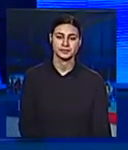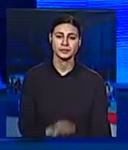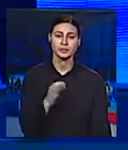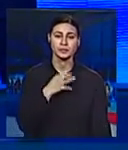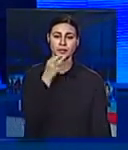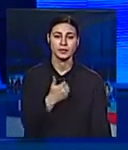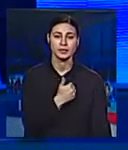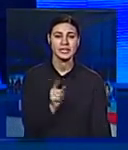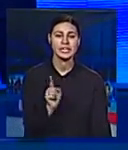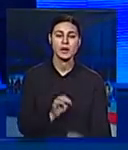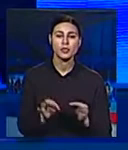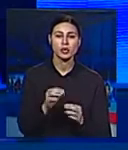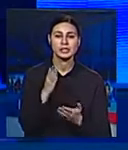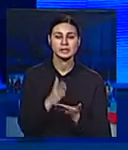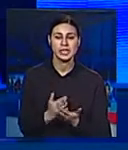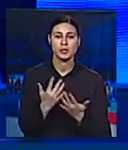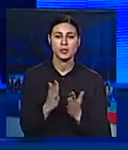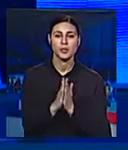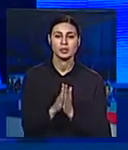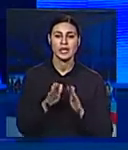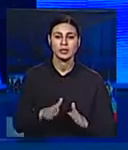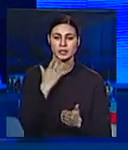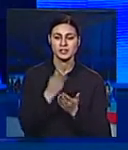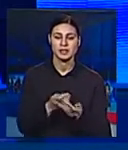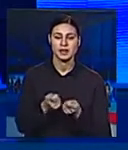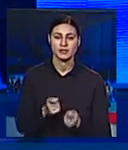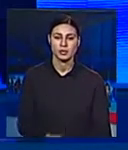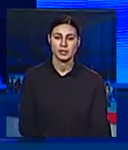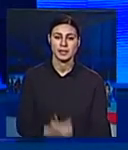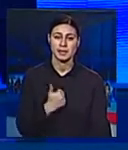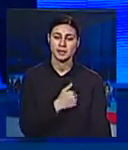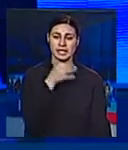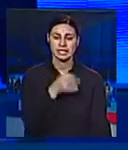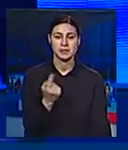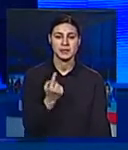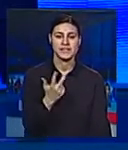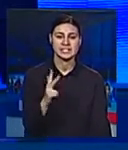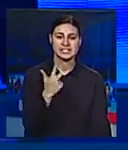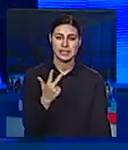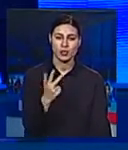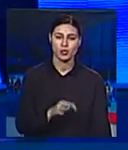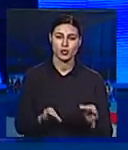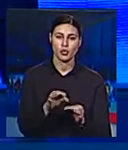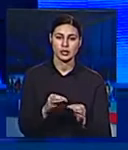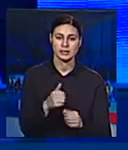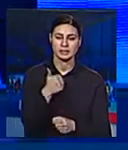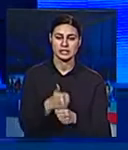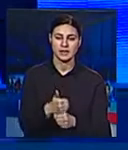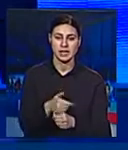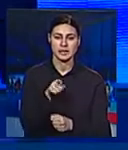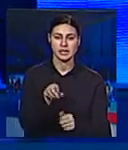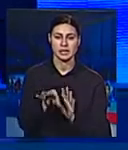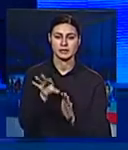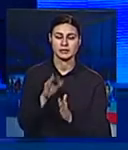კონკრეტოდ, ძირითადად რა პროექტებზე არის მოთხოვნა ადგილობრივი თვითმმართველობებიდან? მე მინდა გითხრათ, ასე ვთქვათ, პირველი სამეული ამ პროექტებისა დღეს პრიორიტეტები, ეს